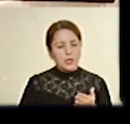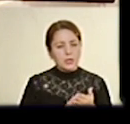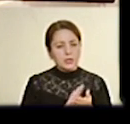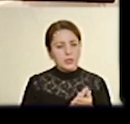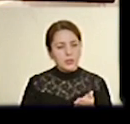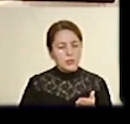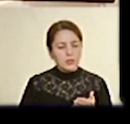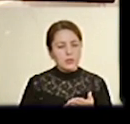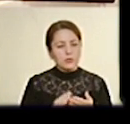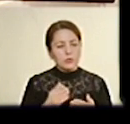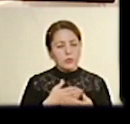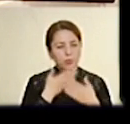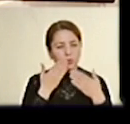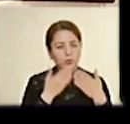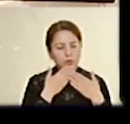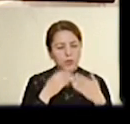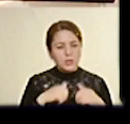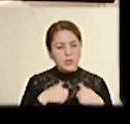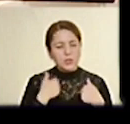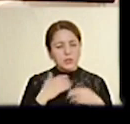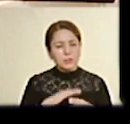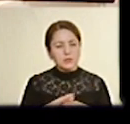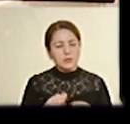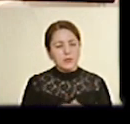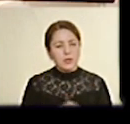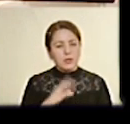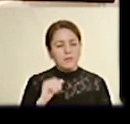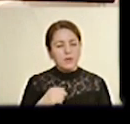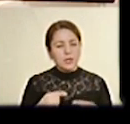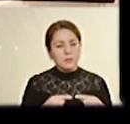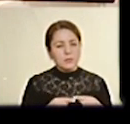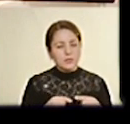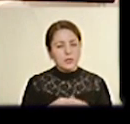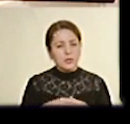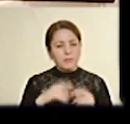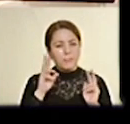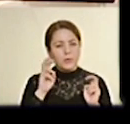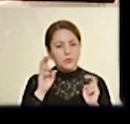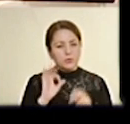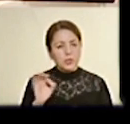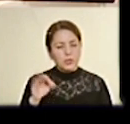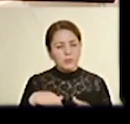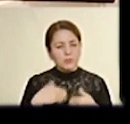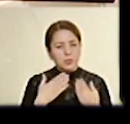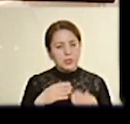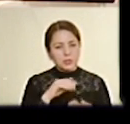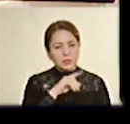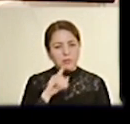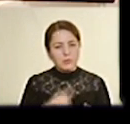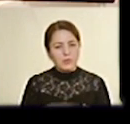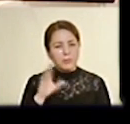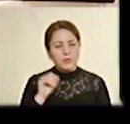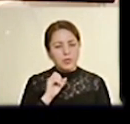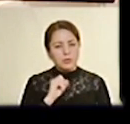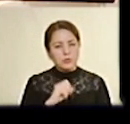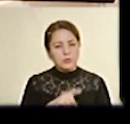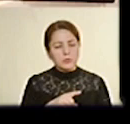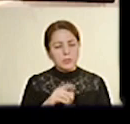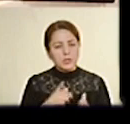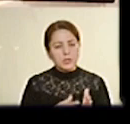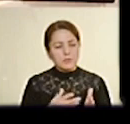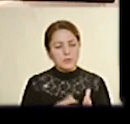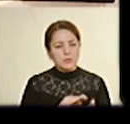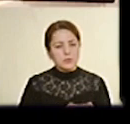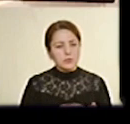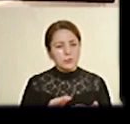qayta-qayta takroran o'qib chiqishga harakat qiling. Va albatta, mavzu yuzasidan berilgan savol va topshiriqlarni